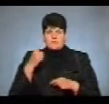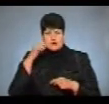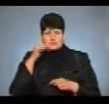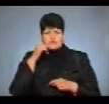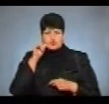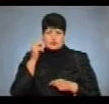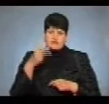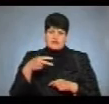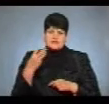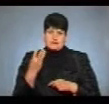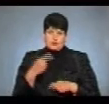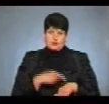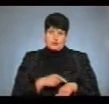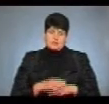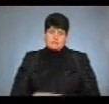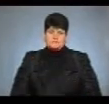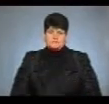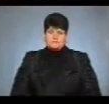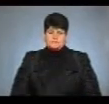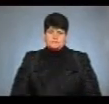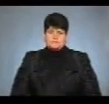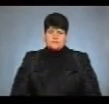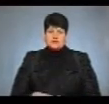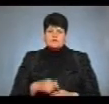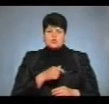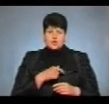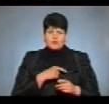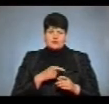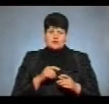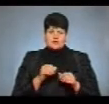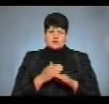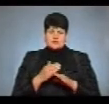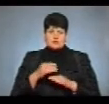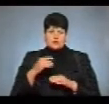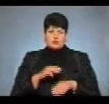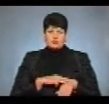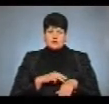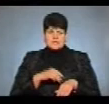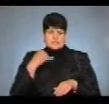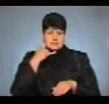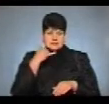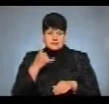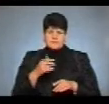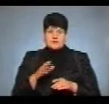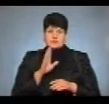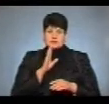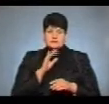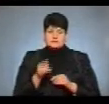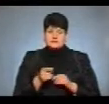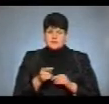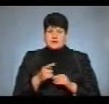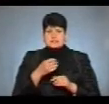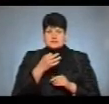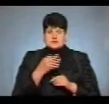близько 23-ї години. У чергову частину Тернопільського відділу поліції з заявою звернулася мешканка міста Тернополя,